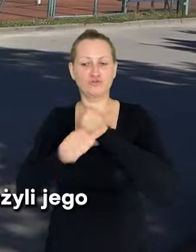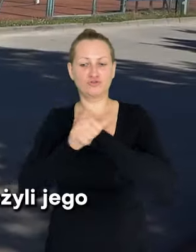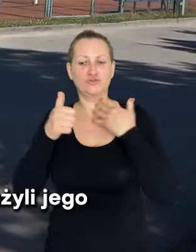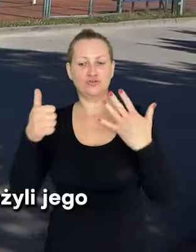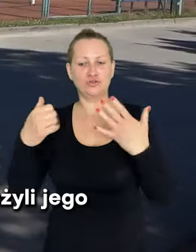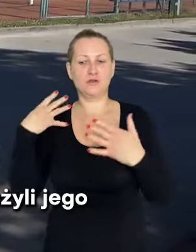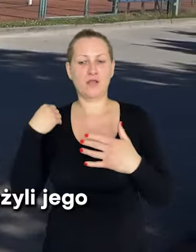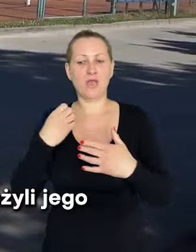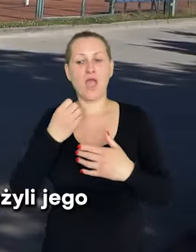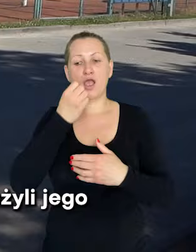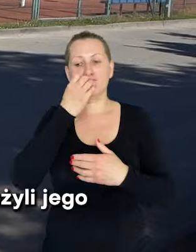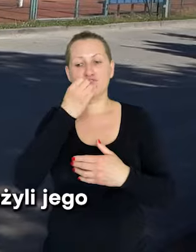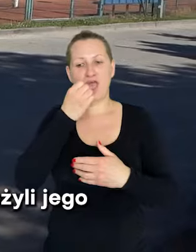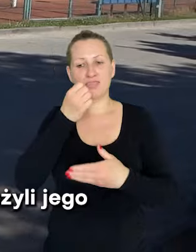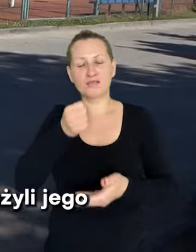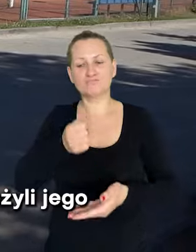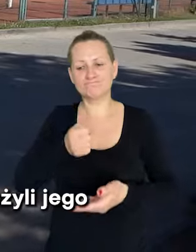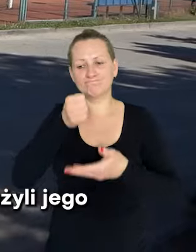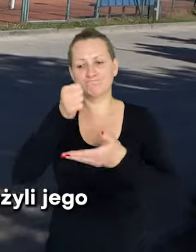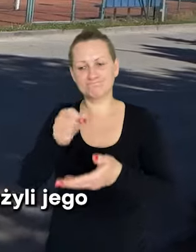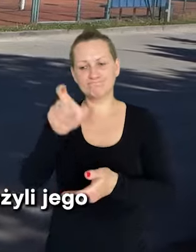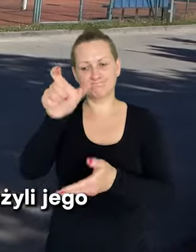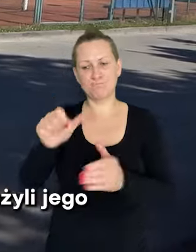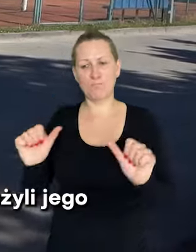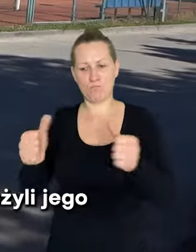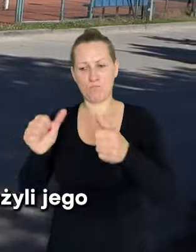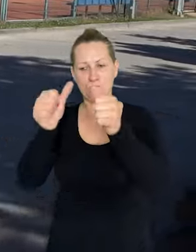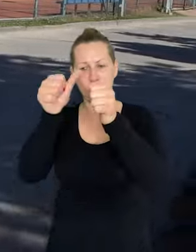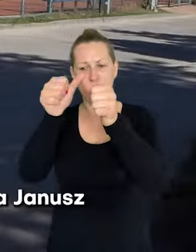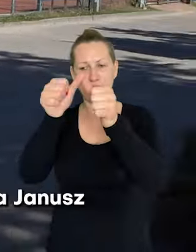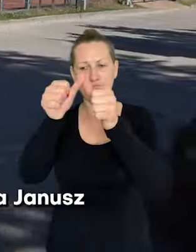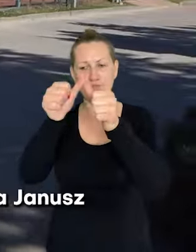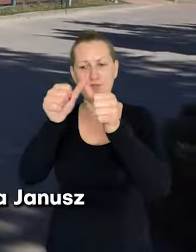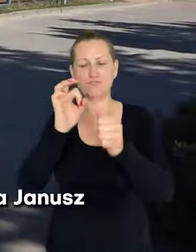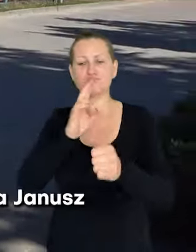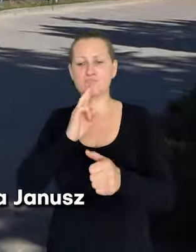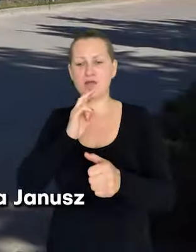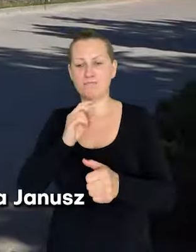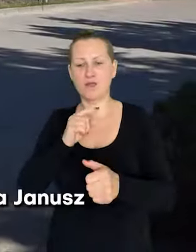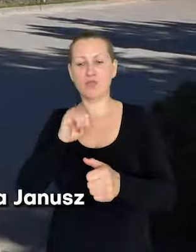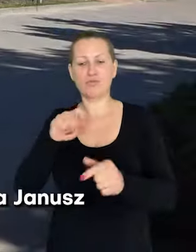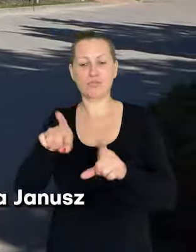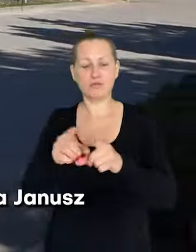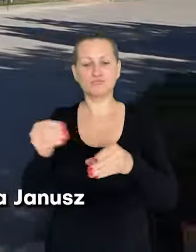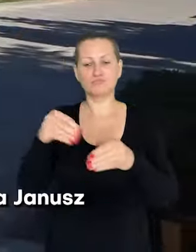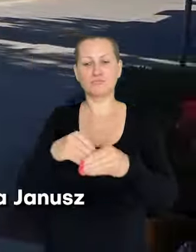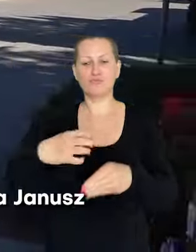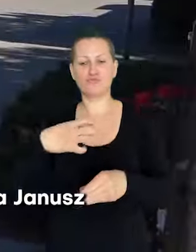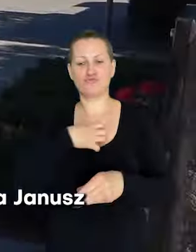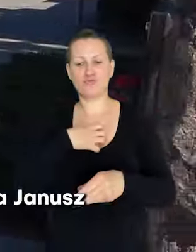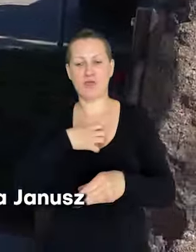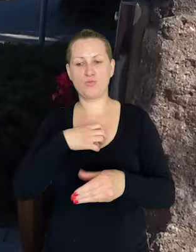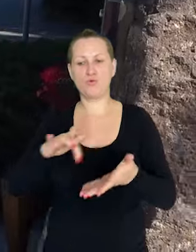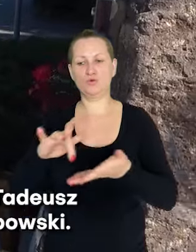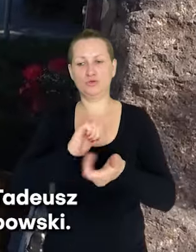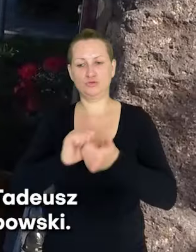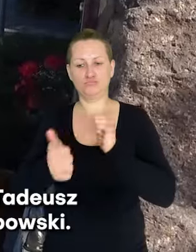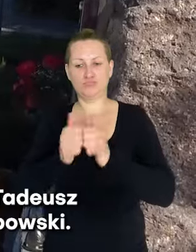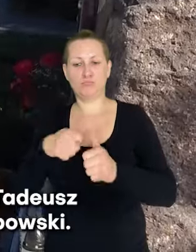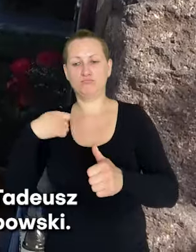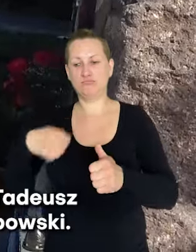Kwiaty pod upamiętniającym go pomnikiem złożyli jego mama Ludomira Grubba, dyrektor OSIR Marzena Klein, prezydent miasta Janusz Stankowiak,